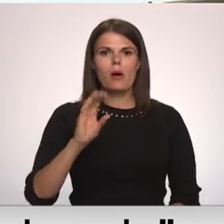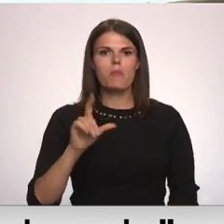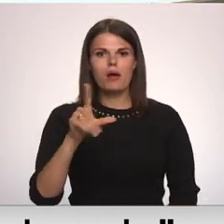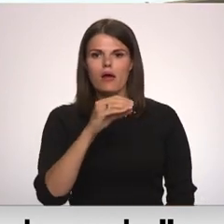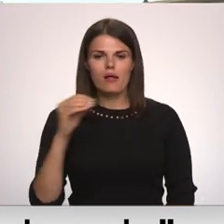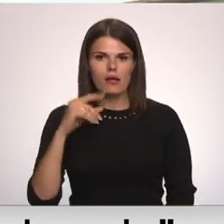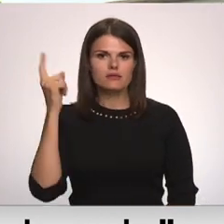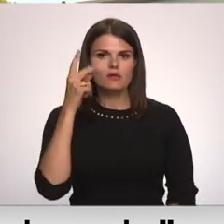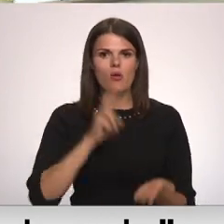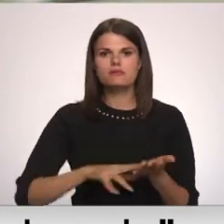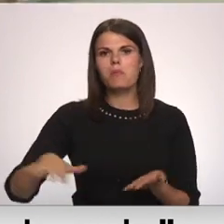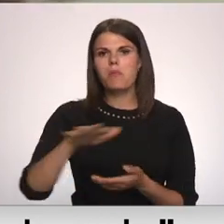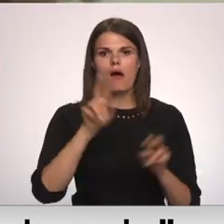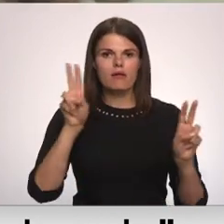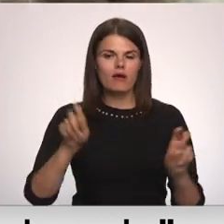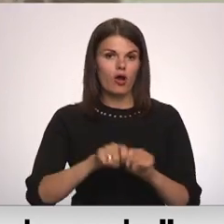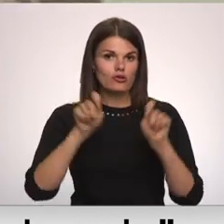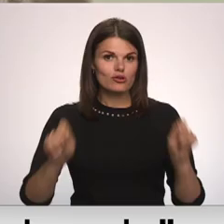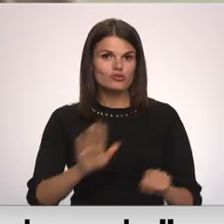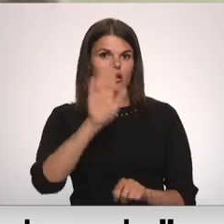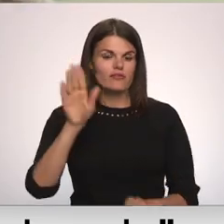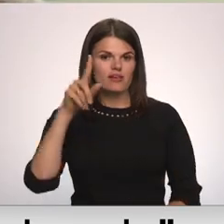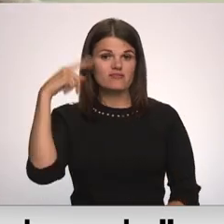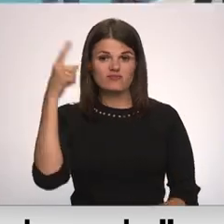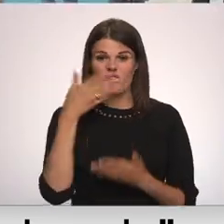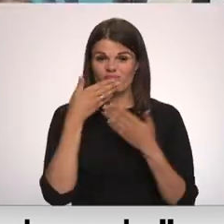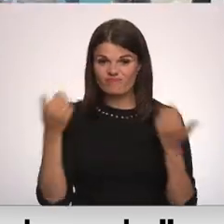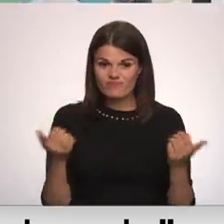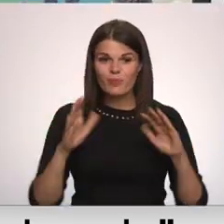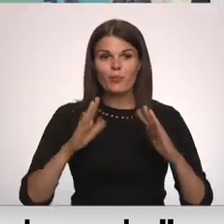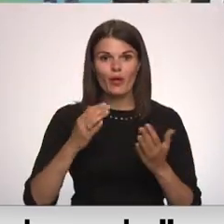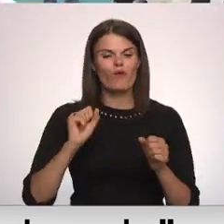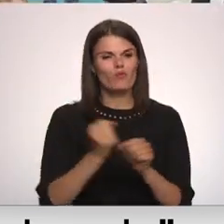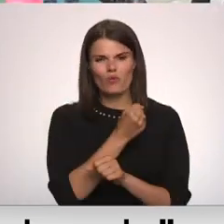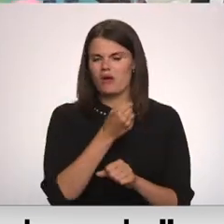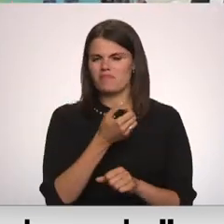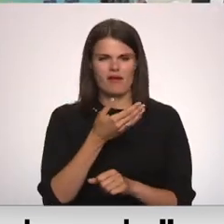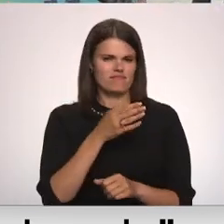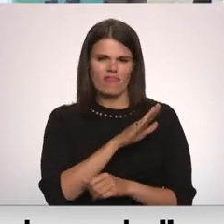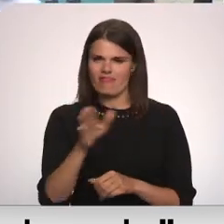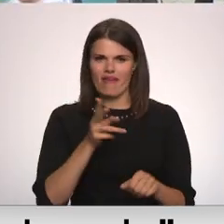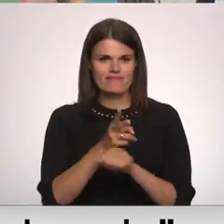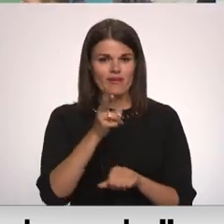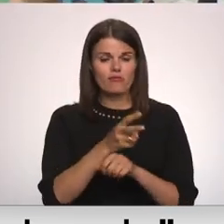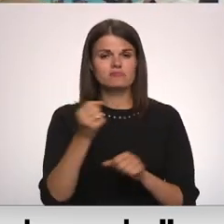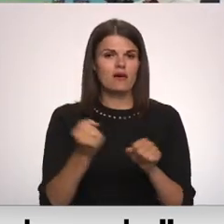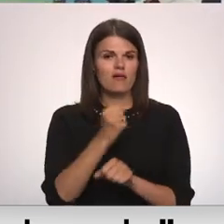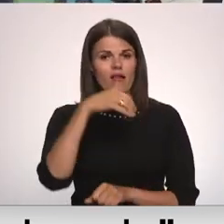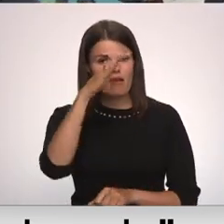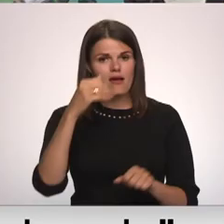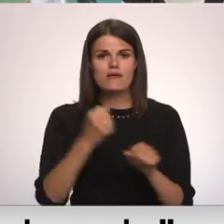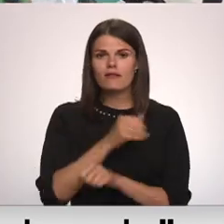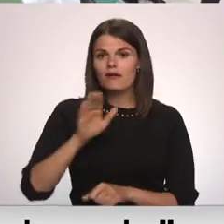Saules parka atklāšanas dienā saule dobelniekus nelutināja. Tomēr tas nebija šķērslis gan lieliem, gan maziem atnākt